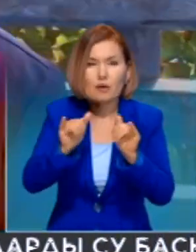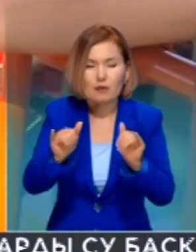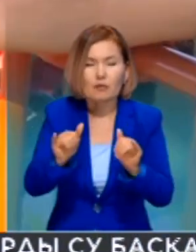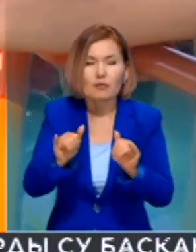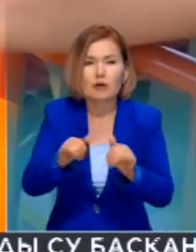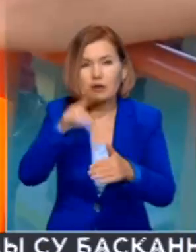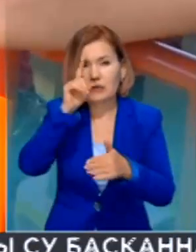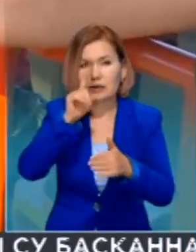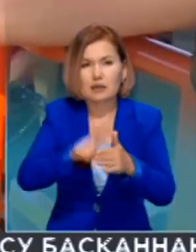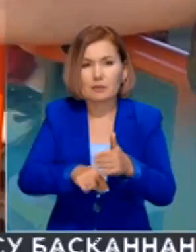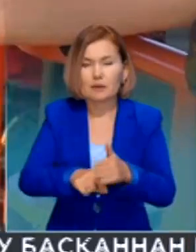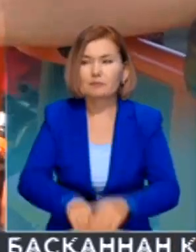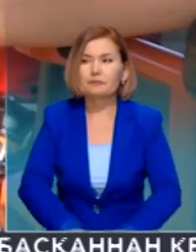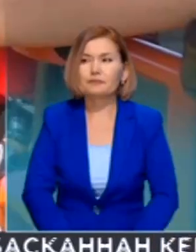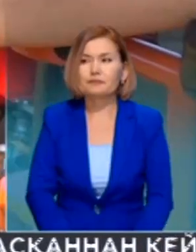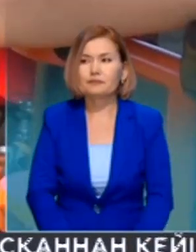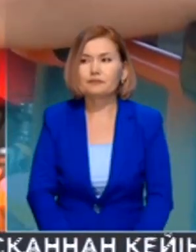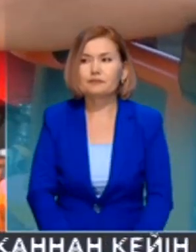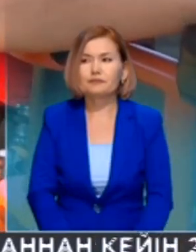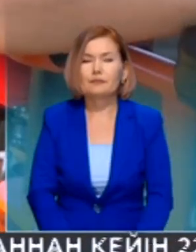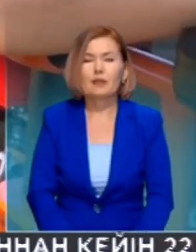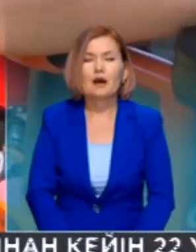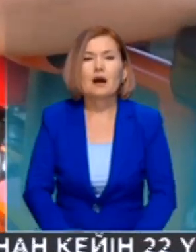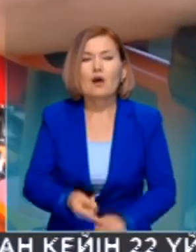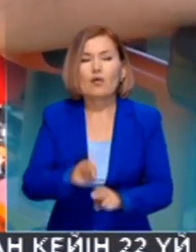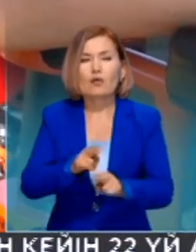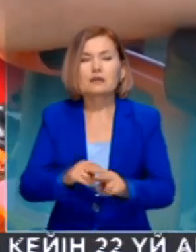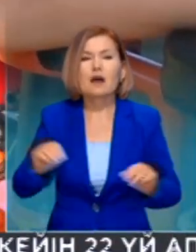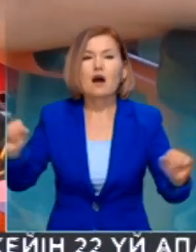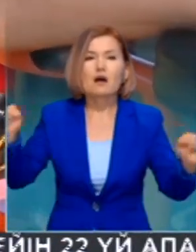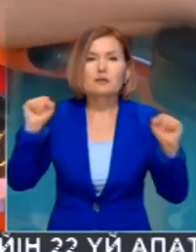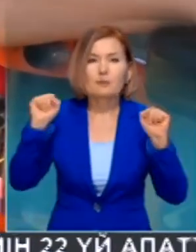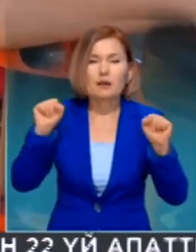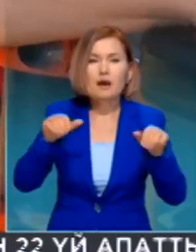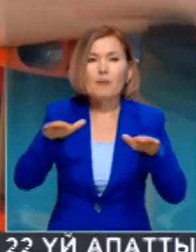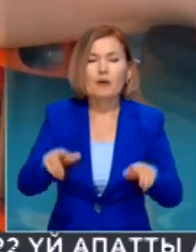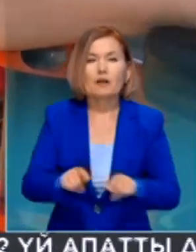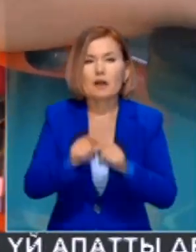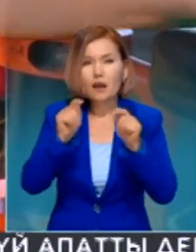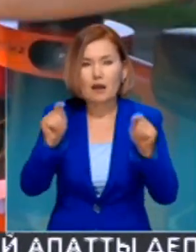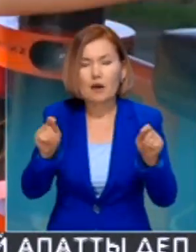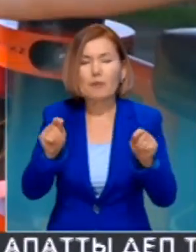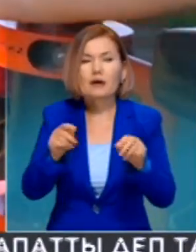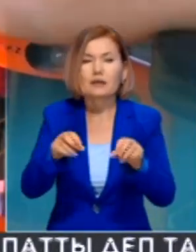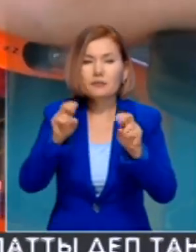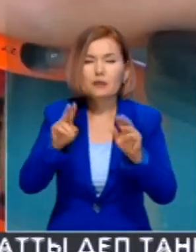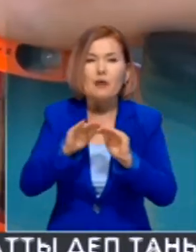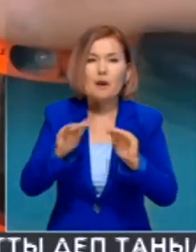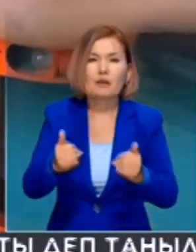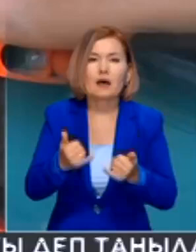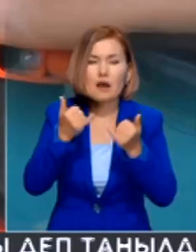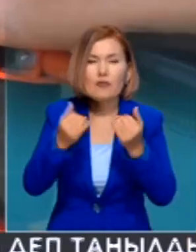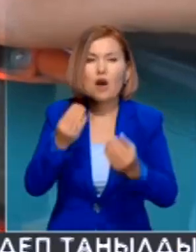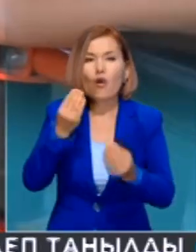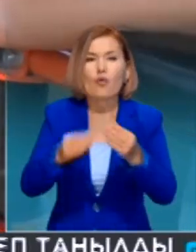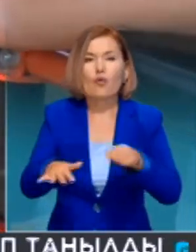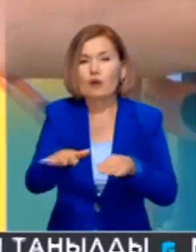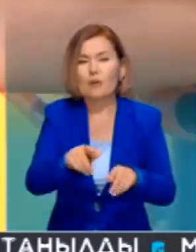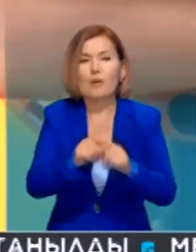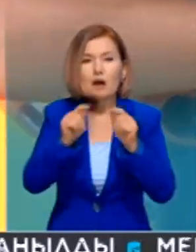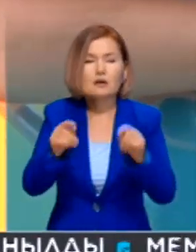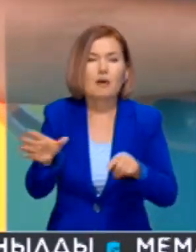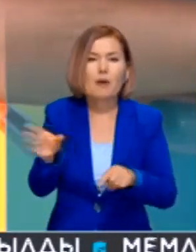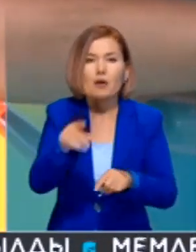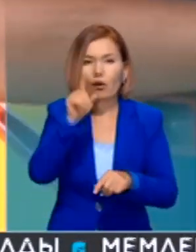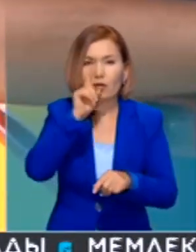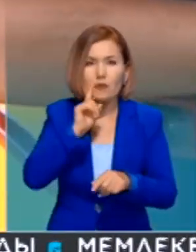сенемін. Міне спортивный площадкалар ашылды, ан жерде баскетбол ойнайды. Енді балалар турник не бәрібір.